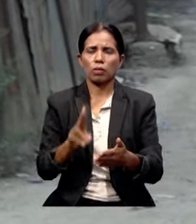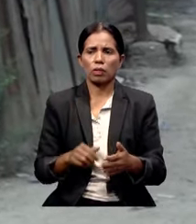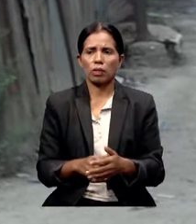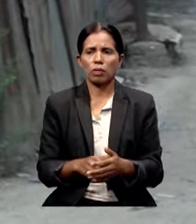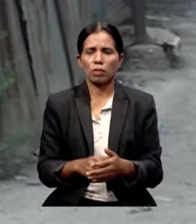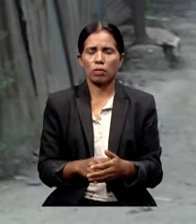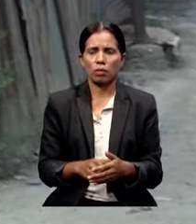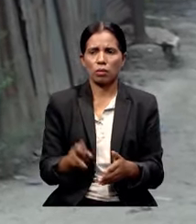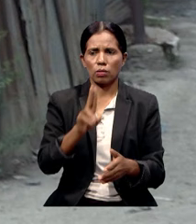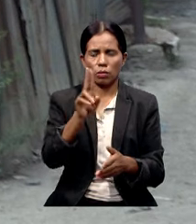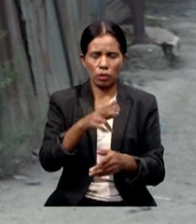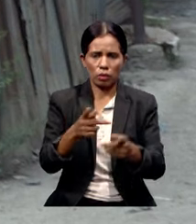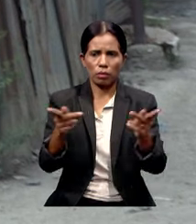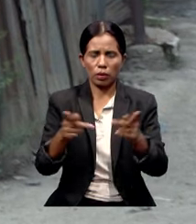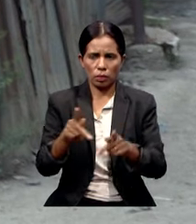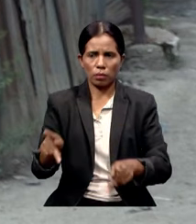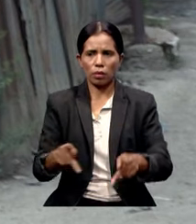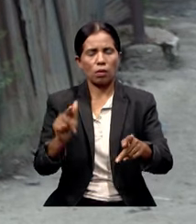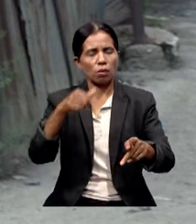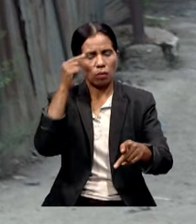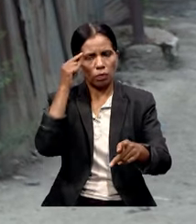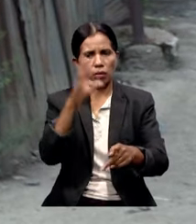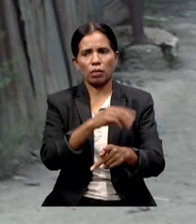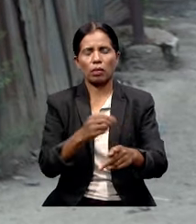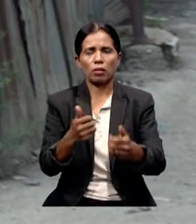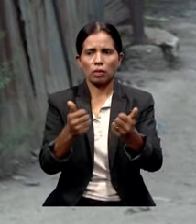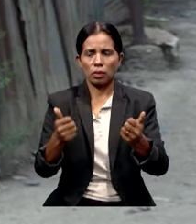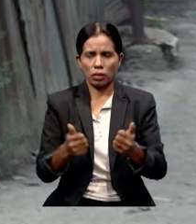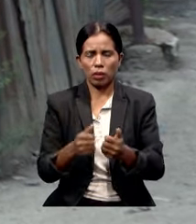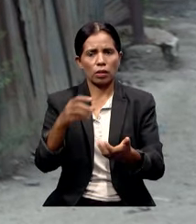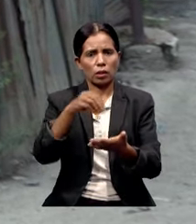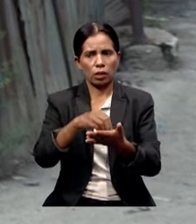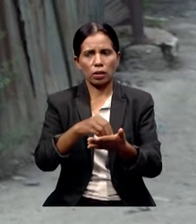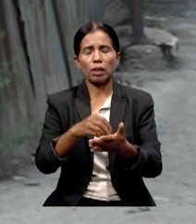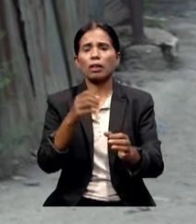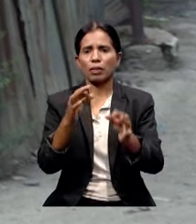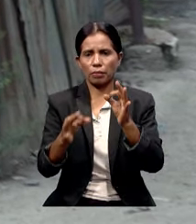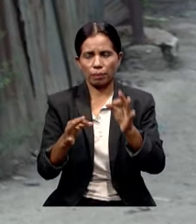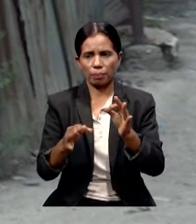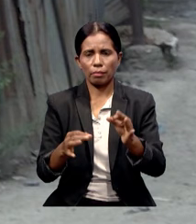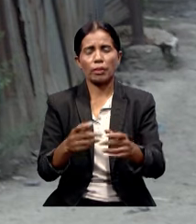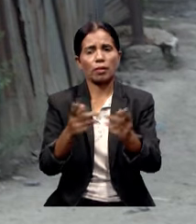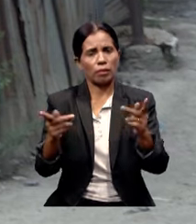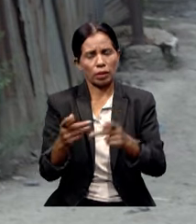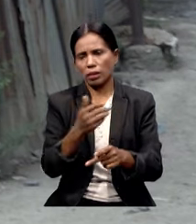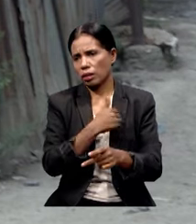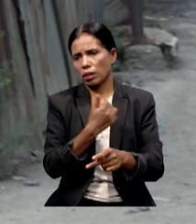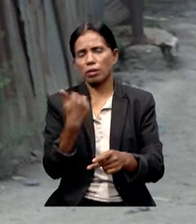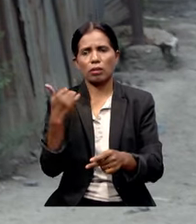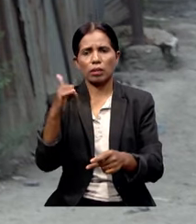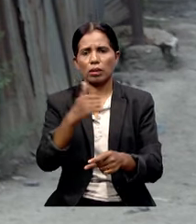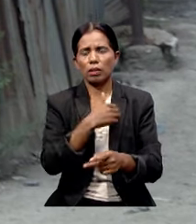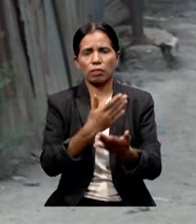sere fatin sia nebe makari governo ka itana autoridade se kriana mas como que fatin sia nesse deu guia ita halo